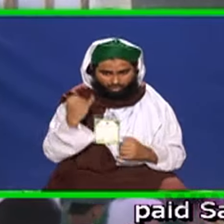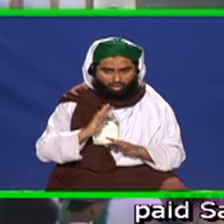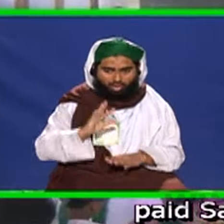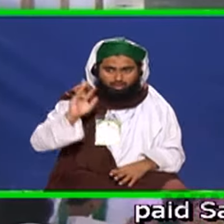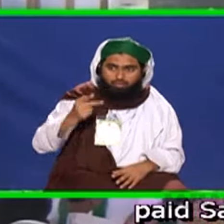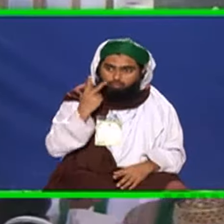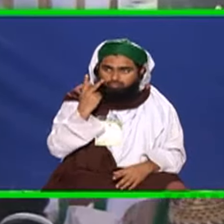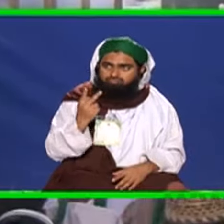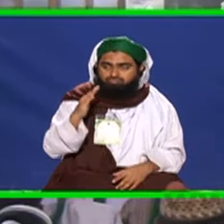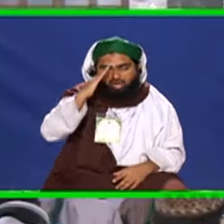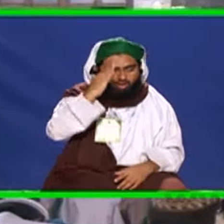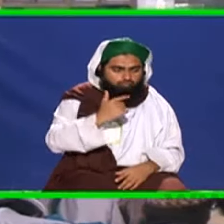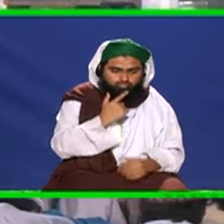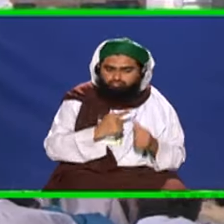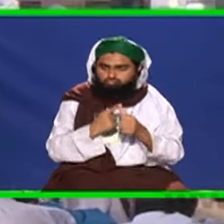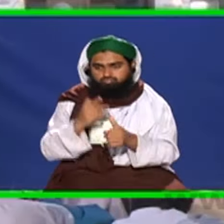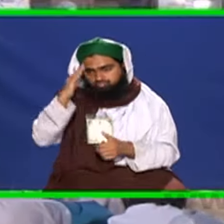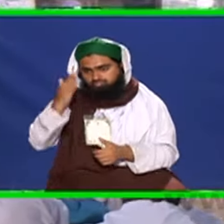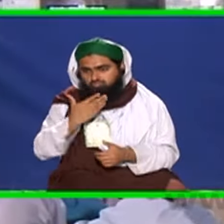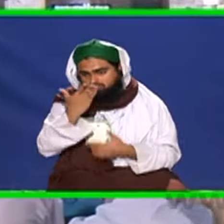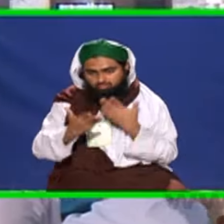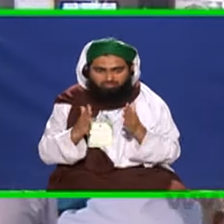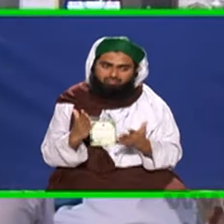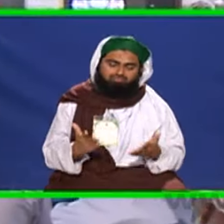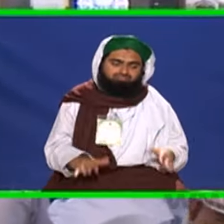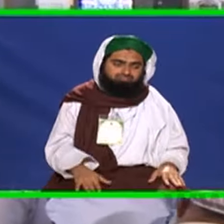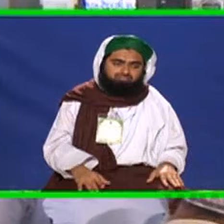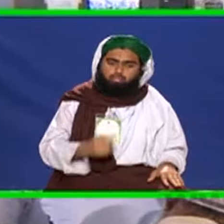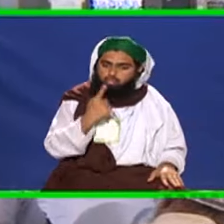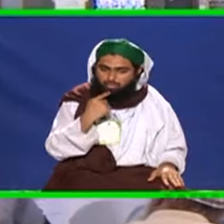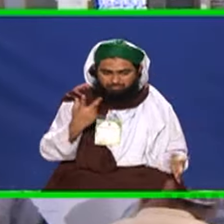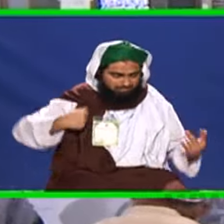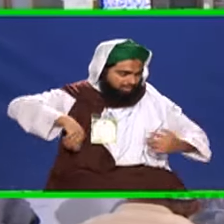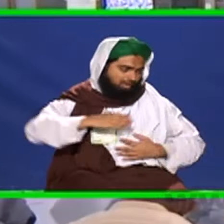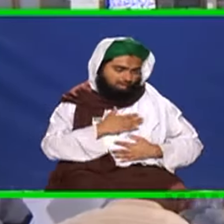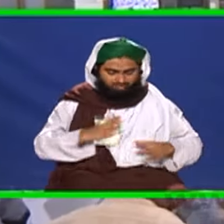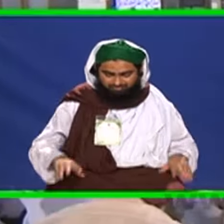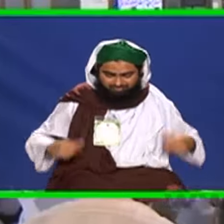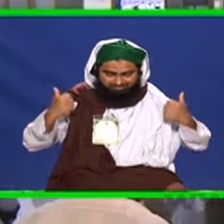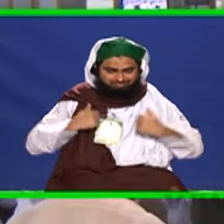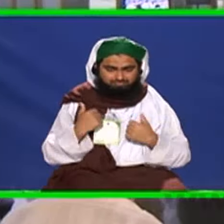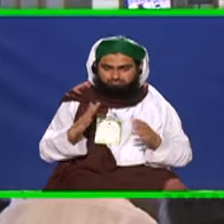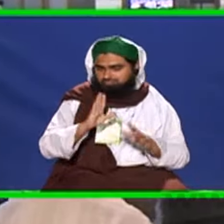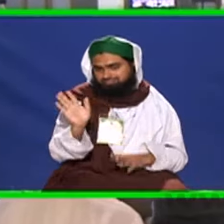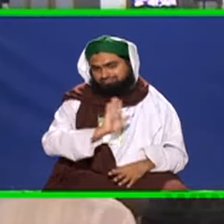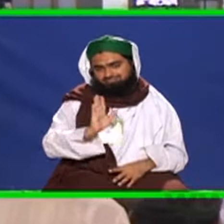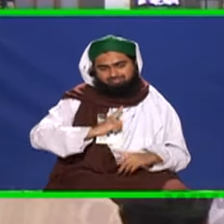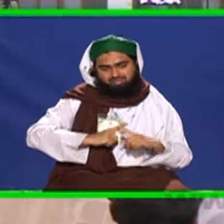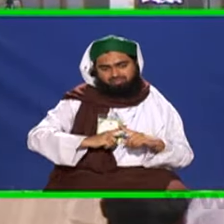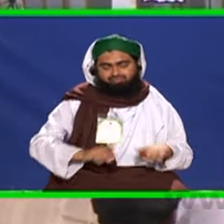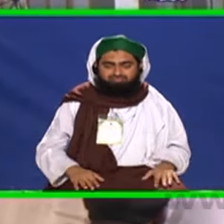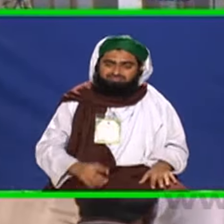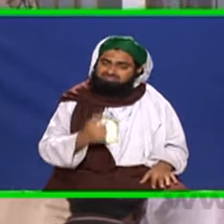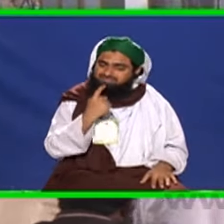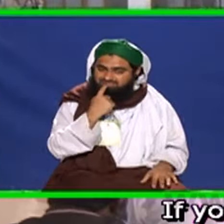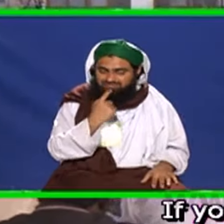احساس کرنا ہے. تو لال جو ہے سرخ لباس مرد کو نہیں پہننا چاہیے. سفید ہم پہنیں گے تو بڑا